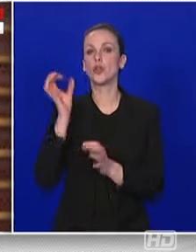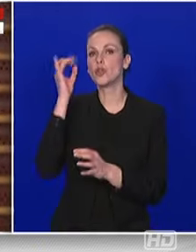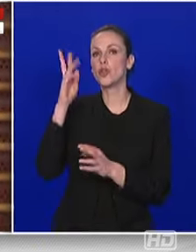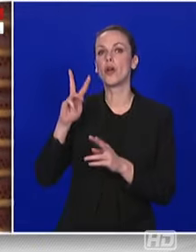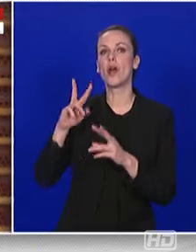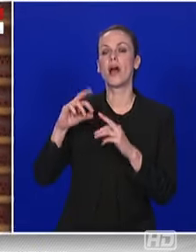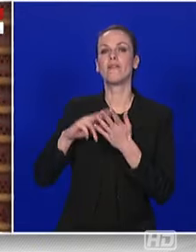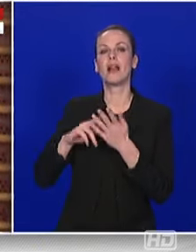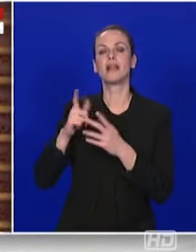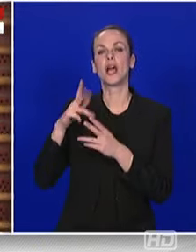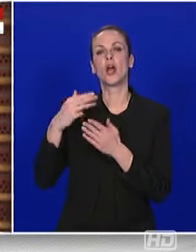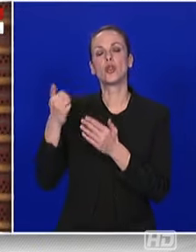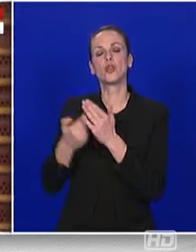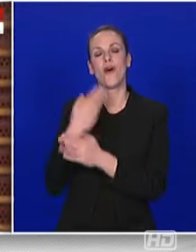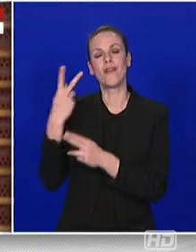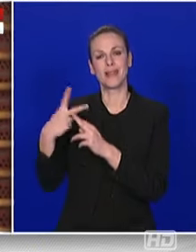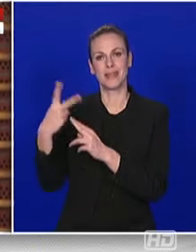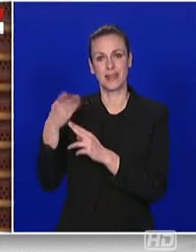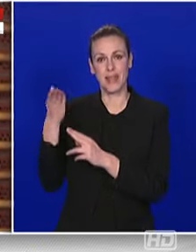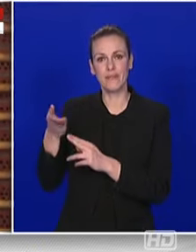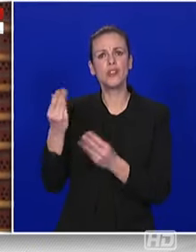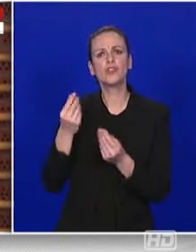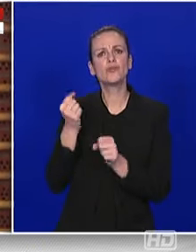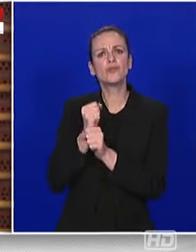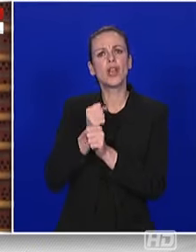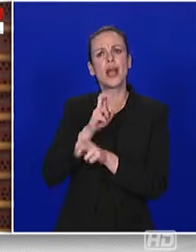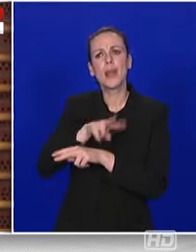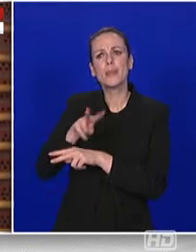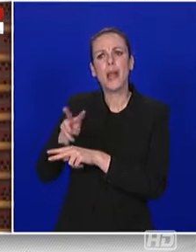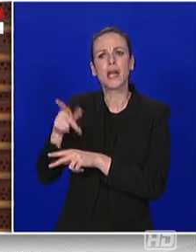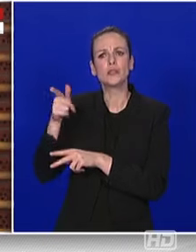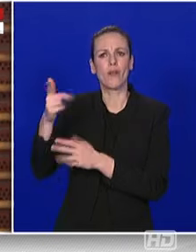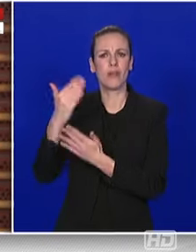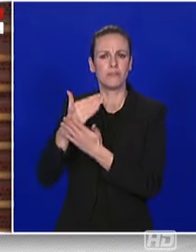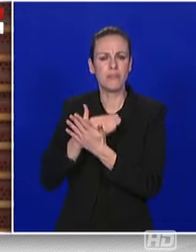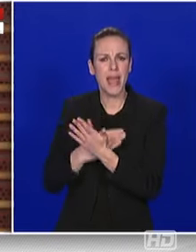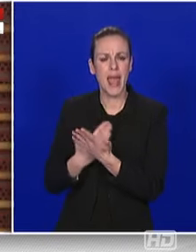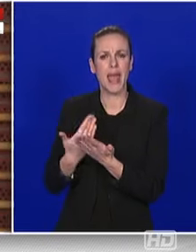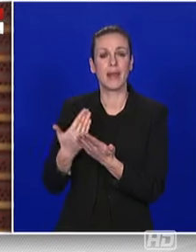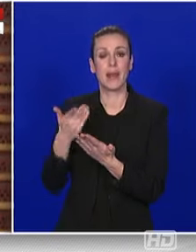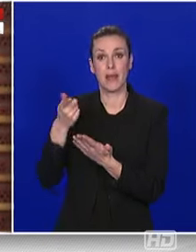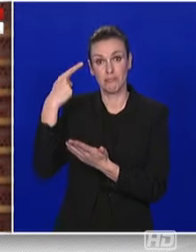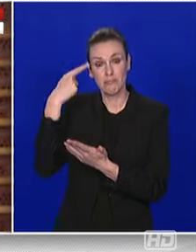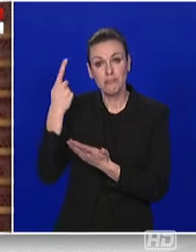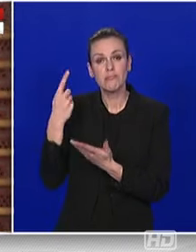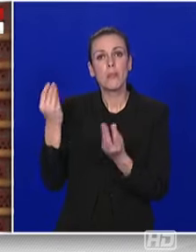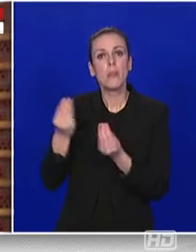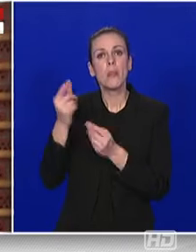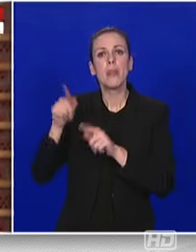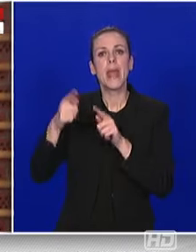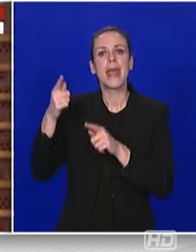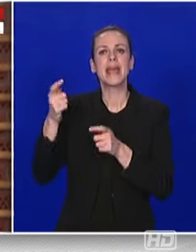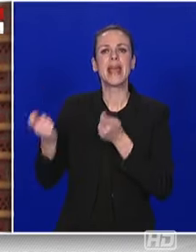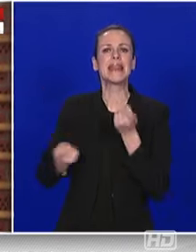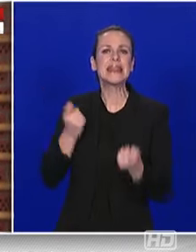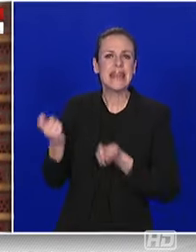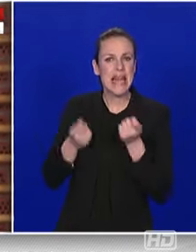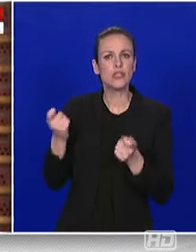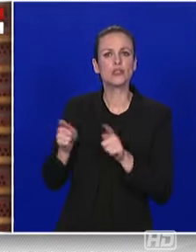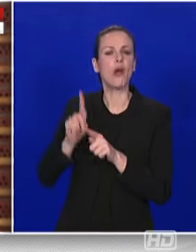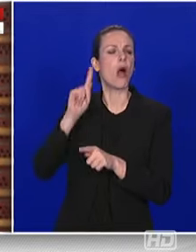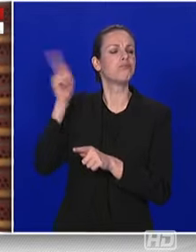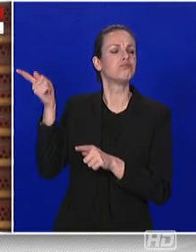Dnevnik Nove TV. Što se poduzima u nadzoru provođenja mjera? I imate li vi konkretno saznanja da neki noćni klubovi krše mjere koje